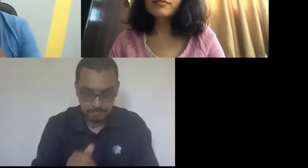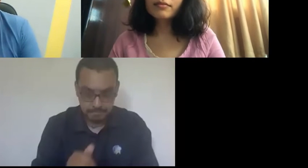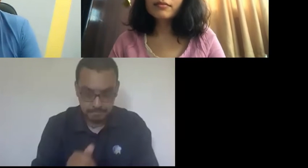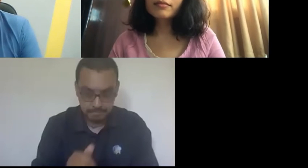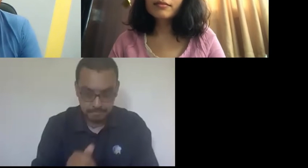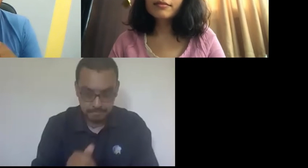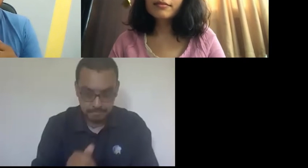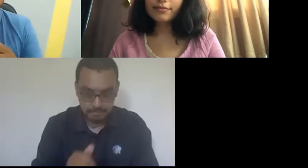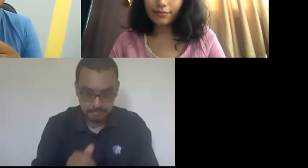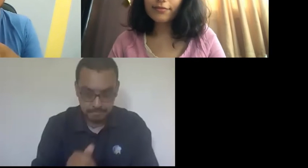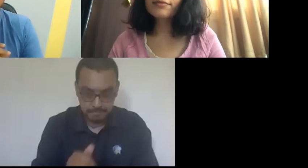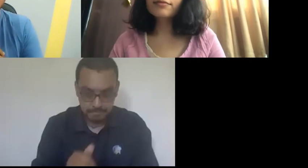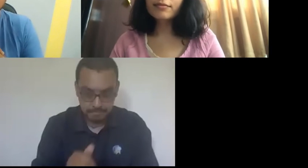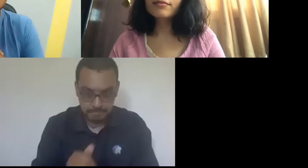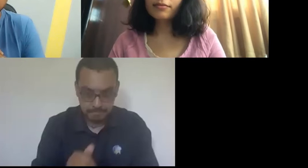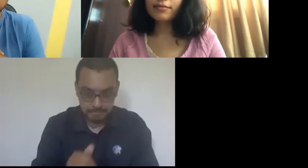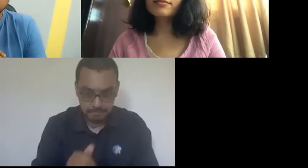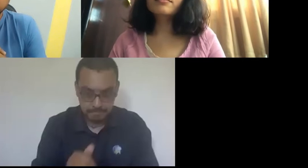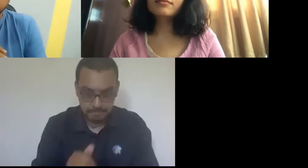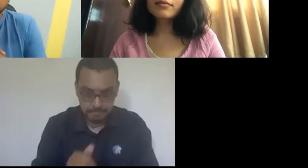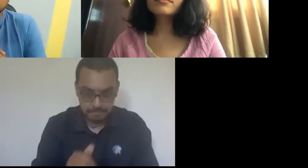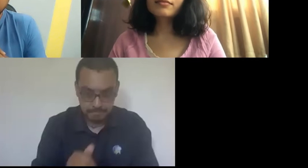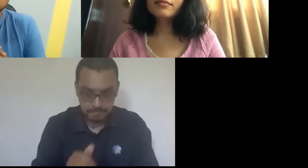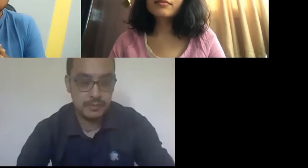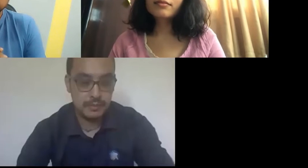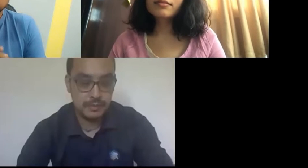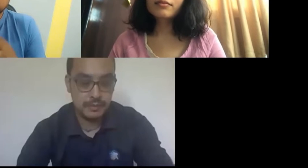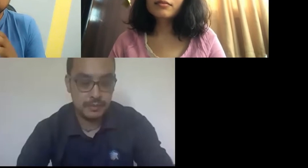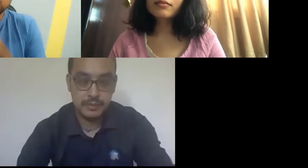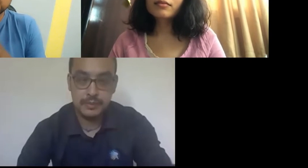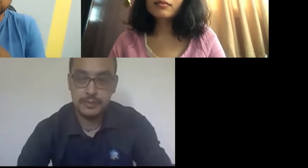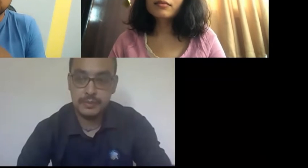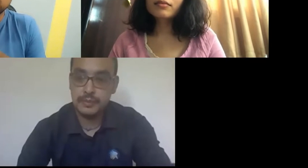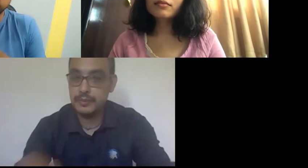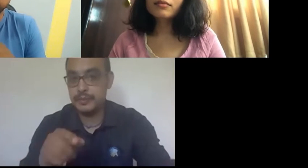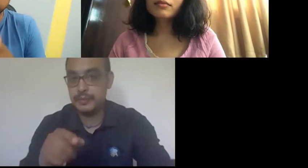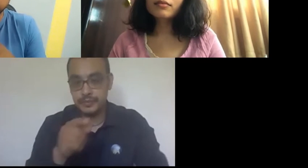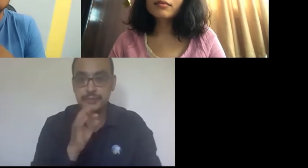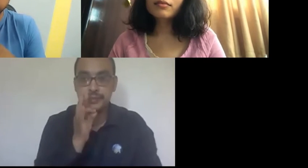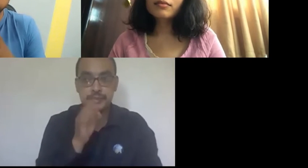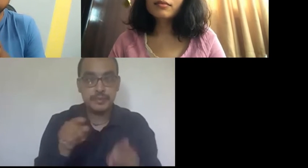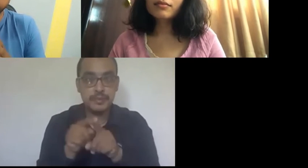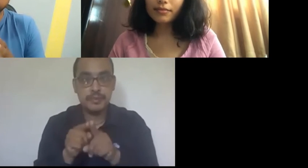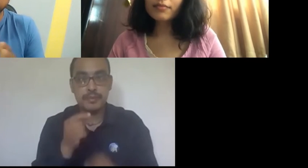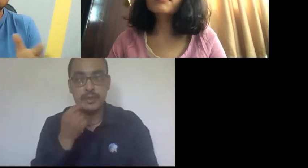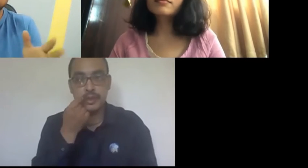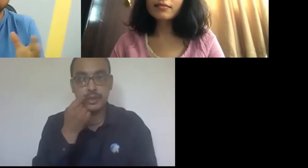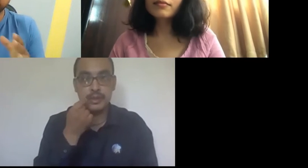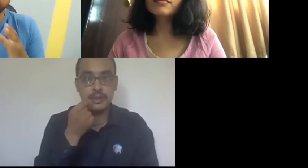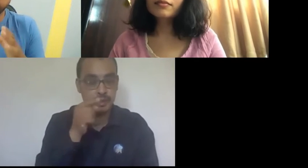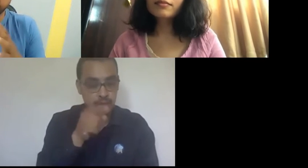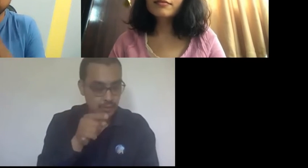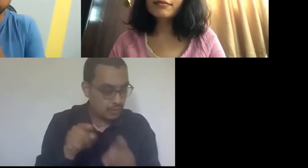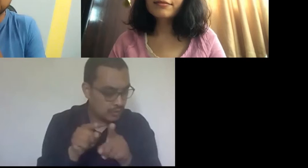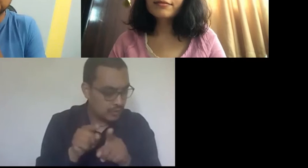आइडल मानेको एकजना व्यक्तिको पोस्ट देखाएको थिएँ मैले. अनि एक्चुअलीमा चाहिँ उहाँको फेसबुक फ्रेन्डको बुवा हुनुहुँदो रहेछ. एक्चुअली मैले ब्याचलर